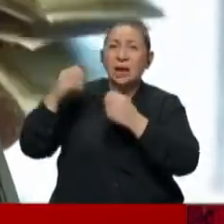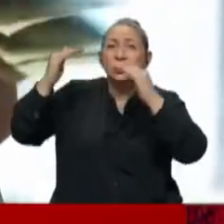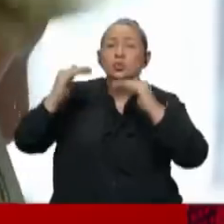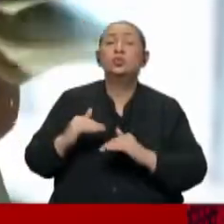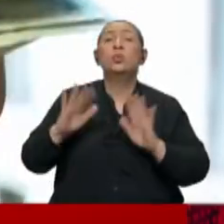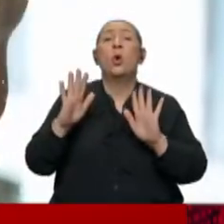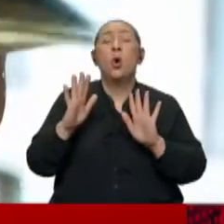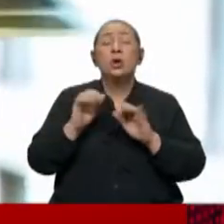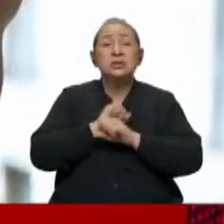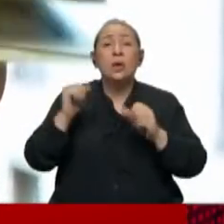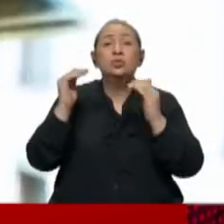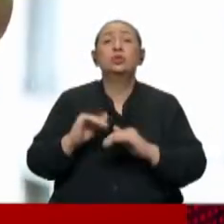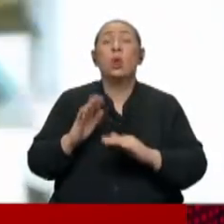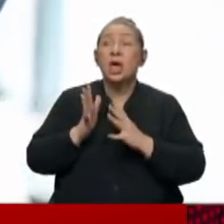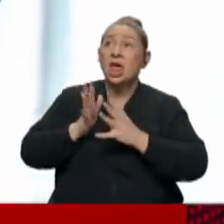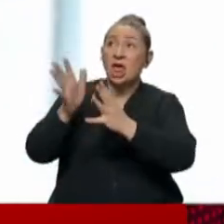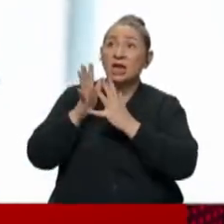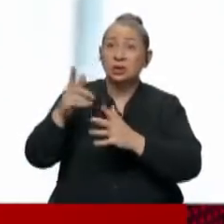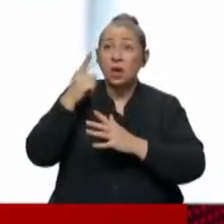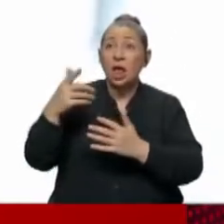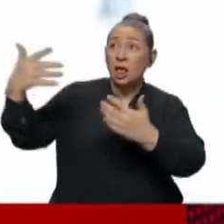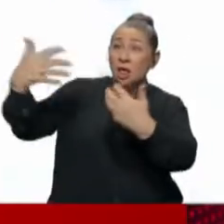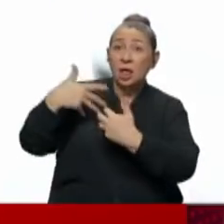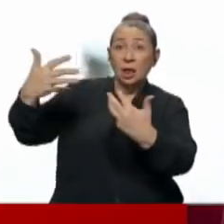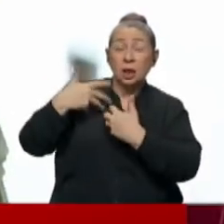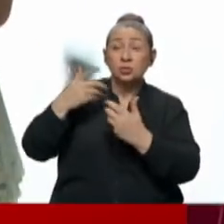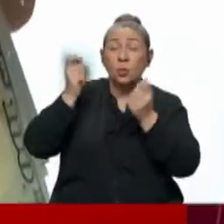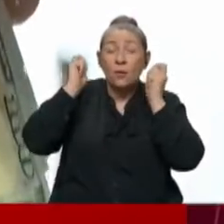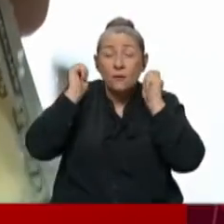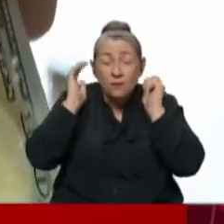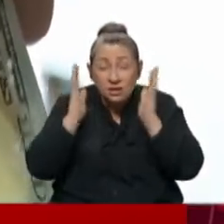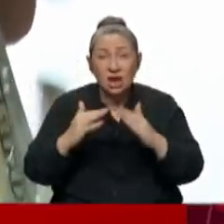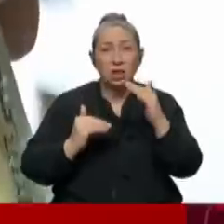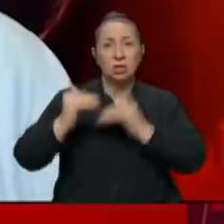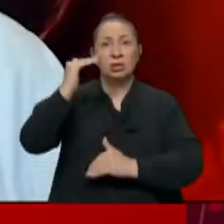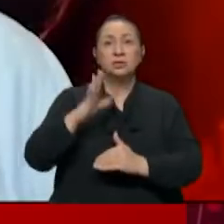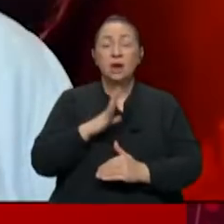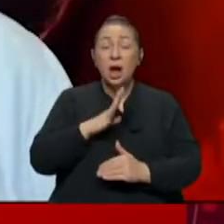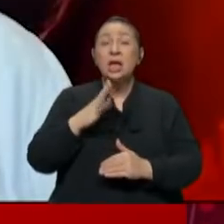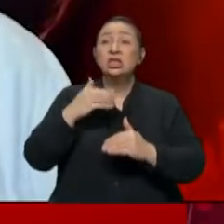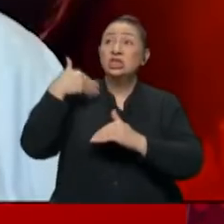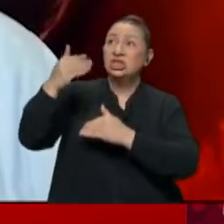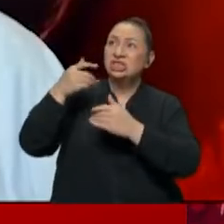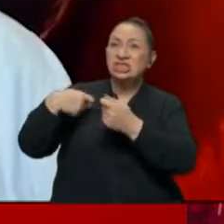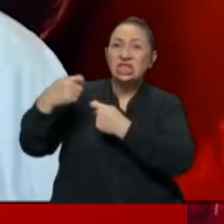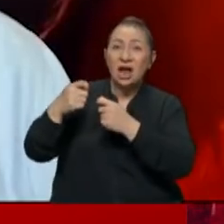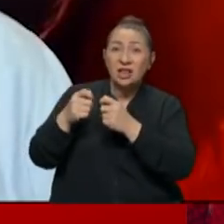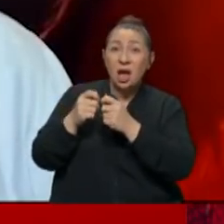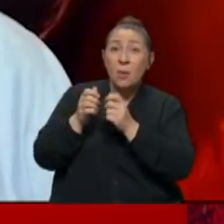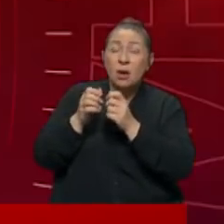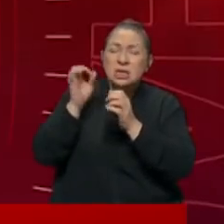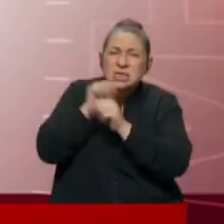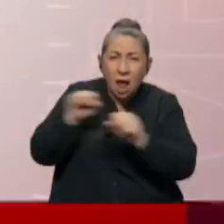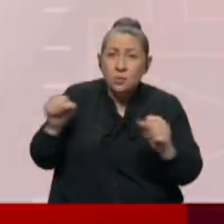azaltmıyor ihracattaki altışar paralel ithalat dış ticaret açığımız büyüyerek